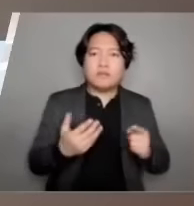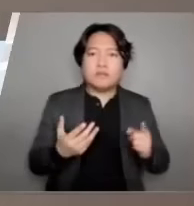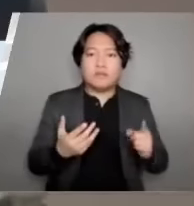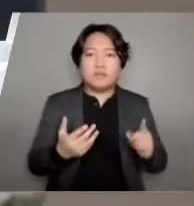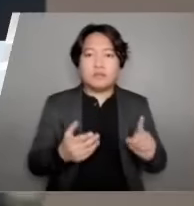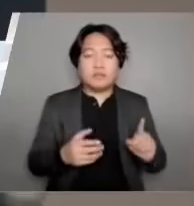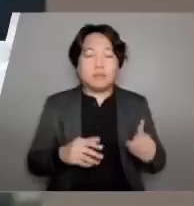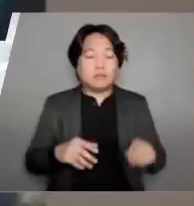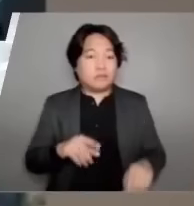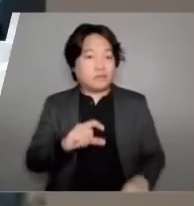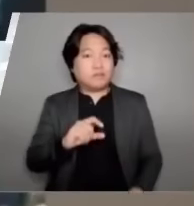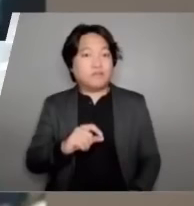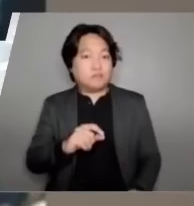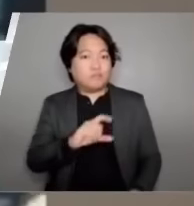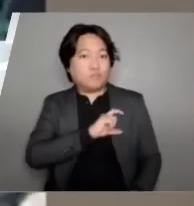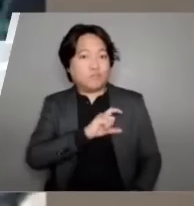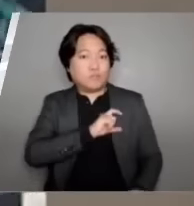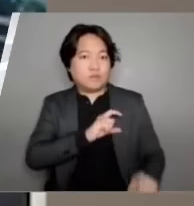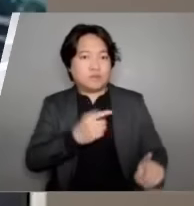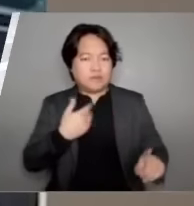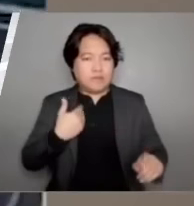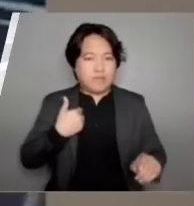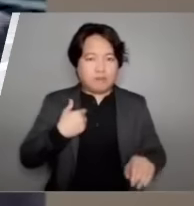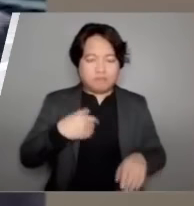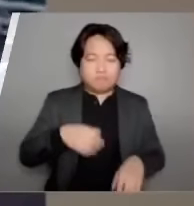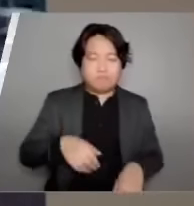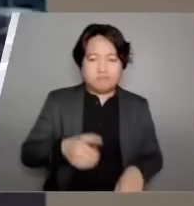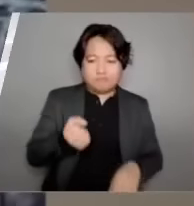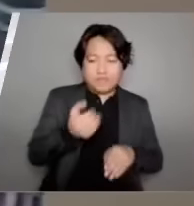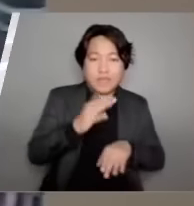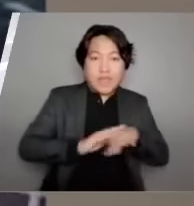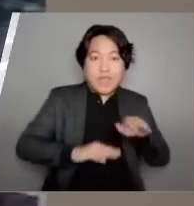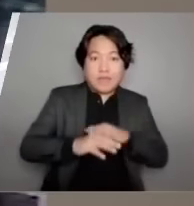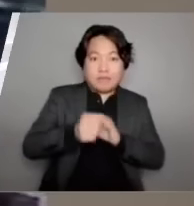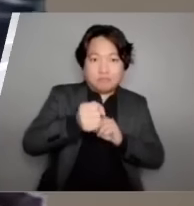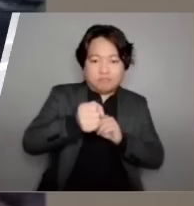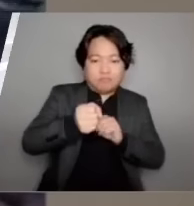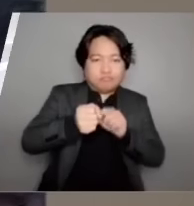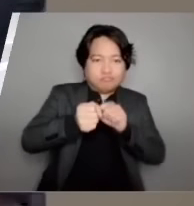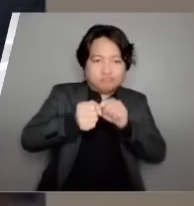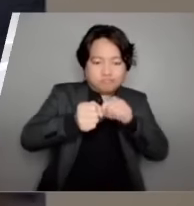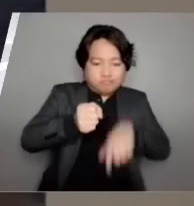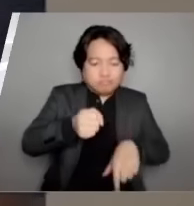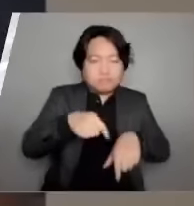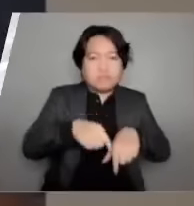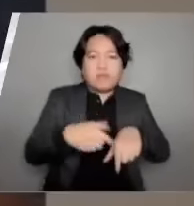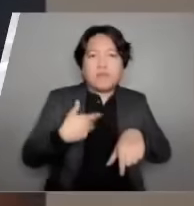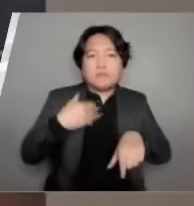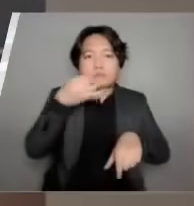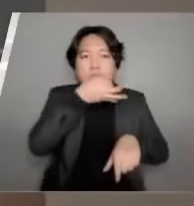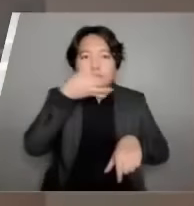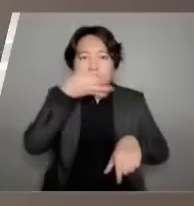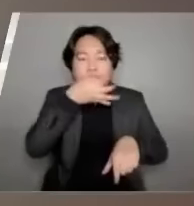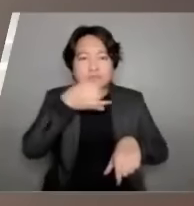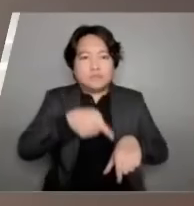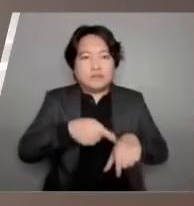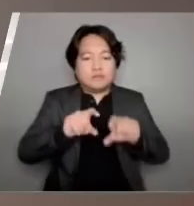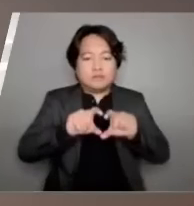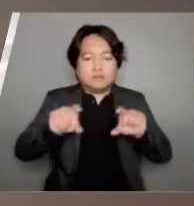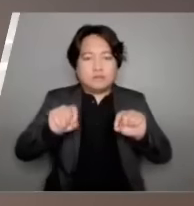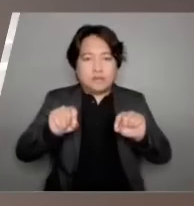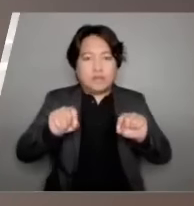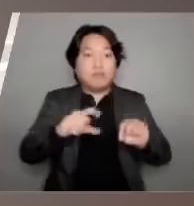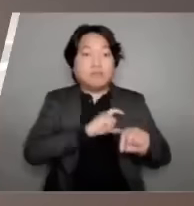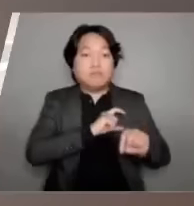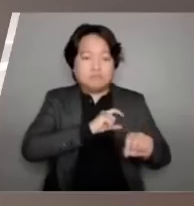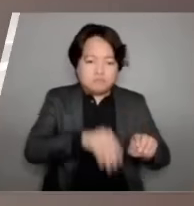pulis. Sachet pala ng hinihinalang shabu na sinasabing nakuha mula sa sospek. Pinulot ito ng pulis at tila